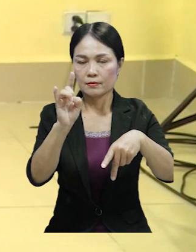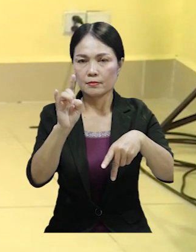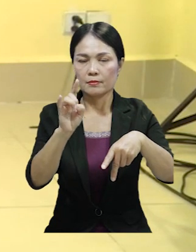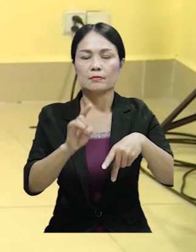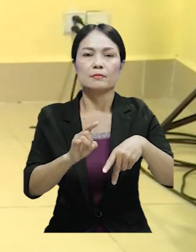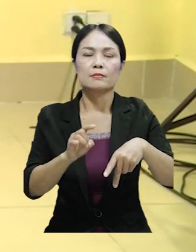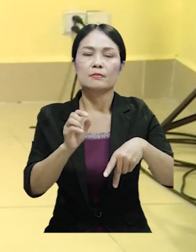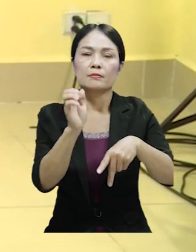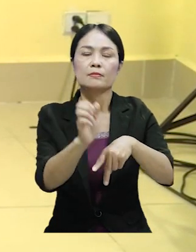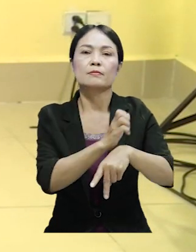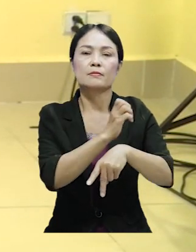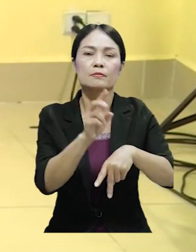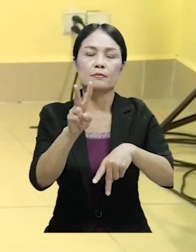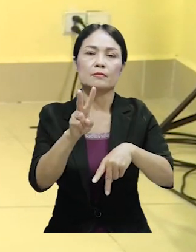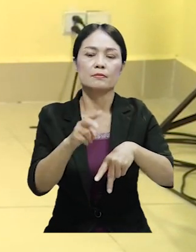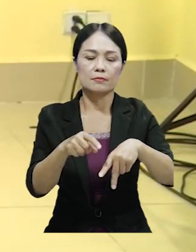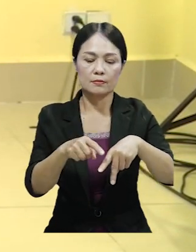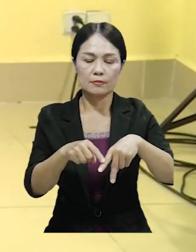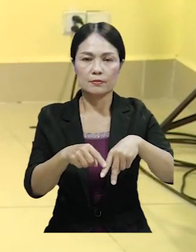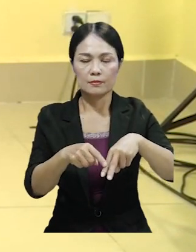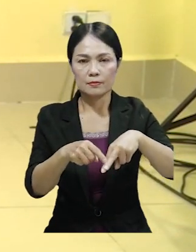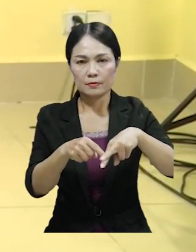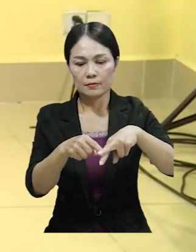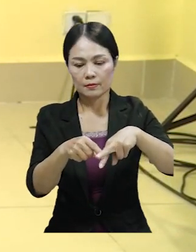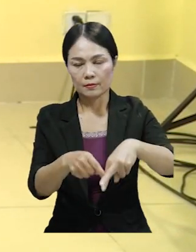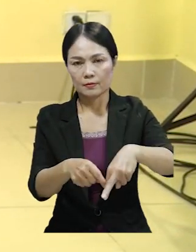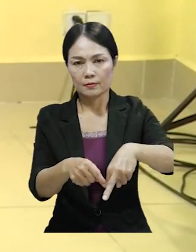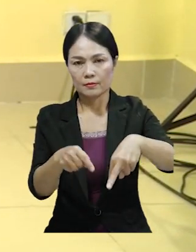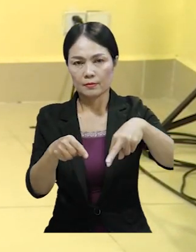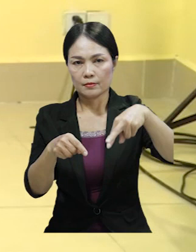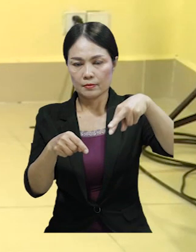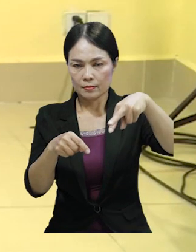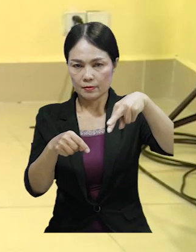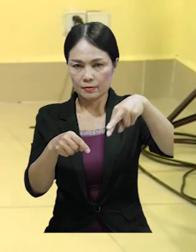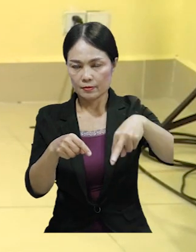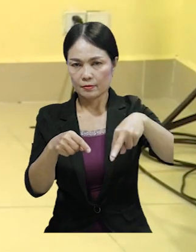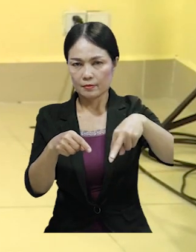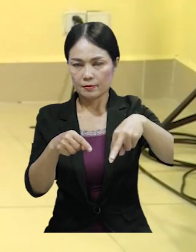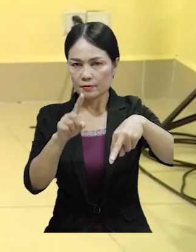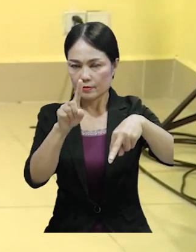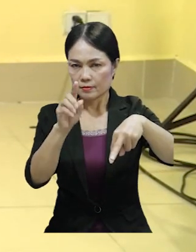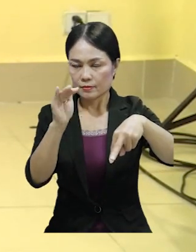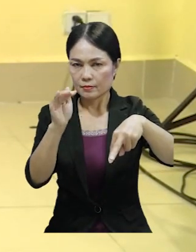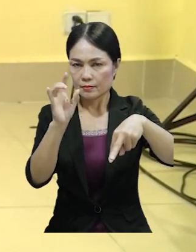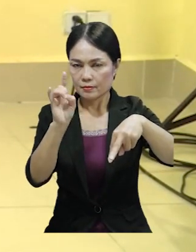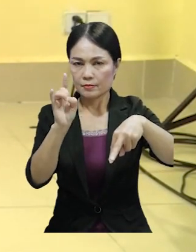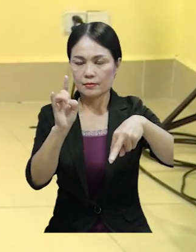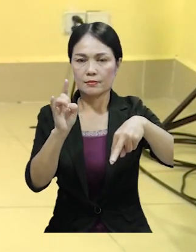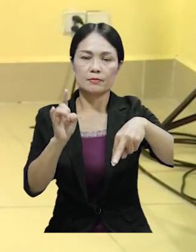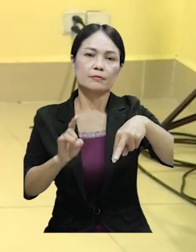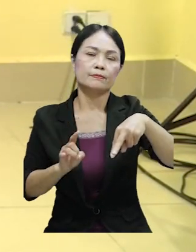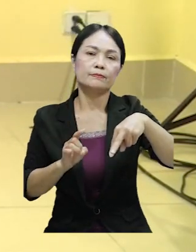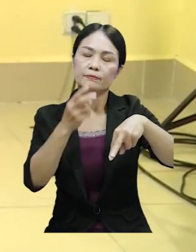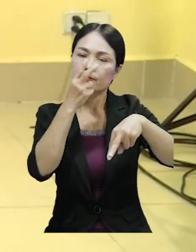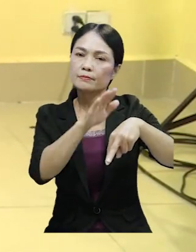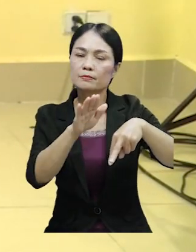ង្វាក់ទី2ឈានជើងឆ្វេងទៅមុខជើងស្ដាំ1សង់ទីម៉ែត្រអញ្ចឹងលោកគ្រូឈានជើងឆ្វេងទៅមុខជើងស្ដាំ1សង់ទីម៉ែត្រទៀតឃើញទេ